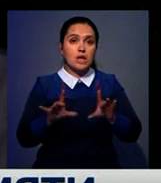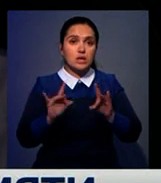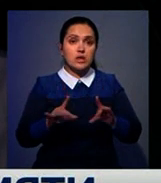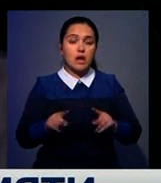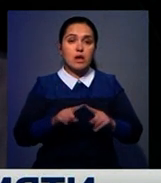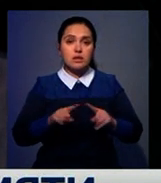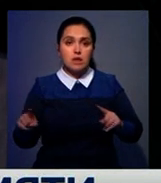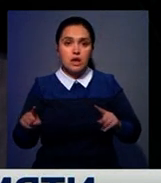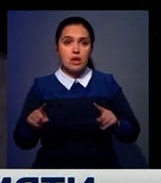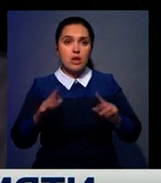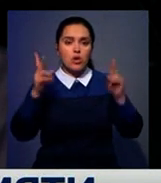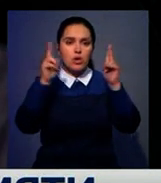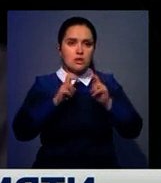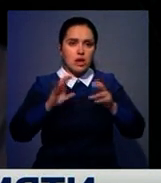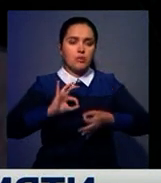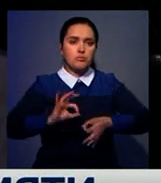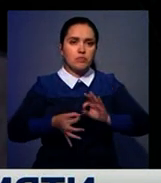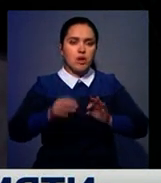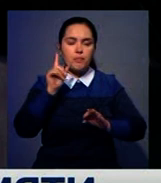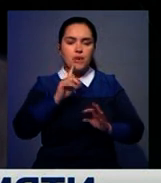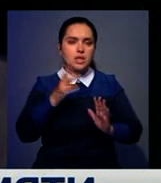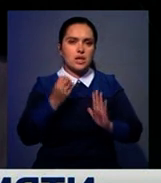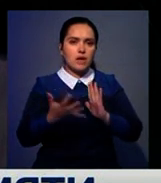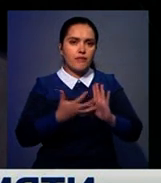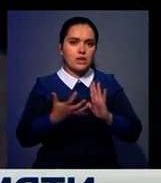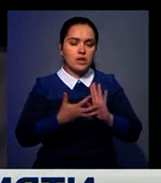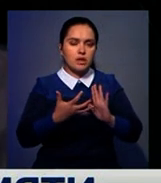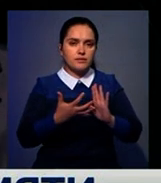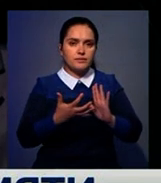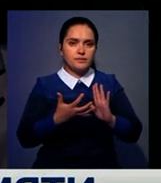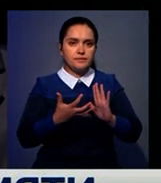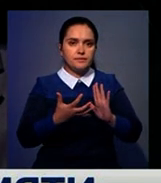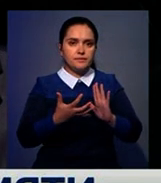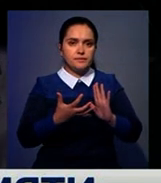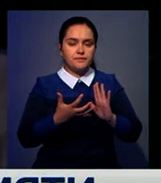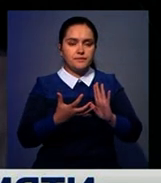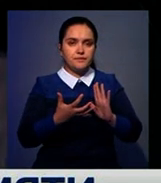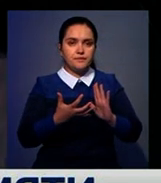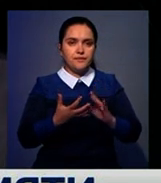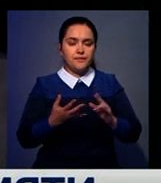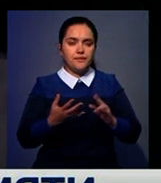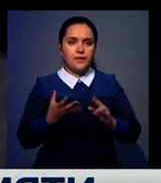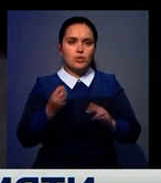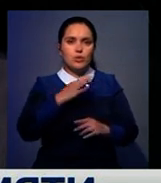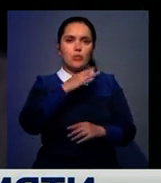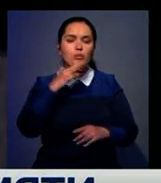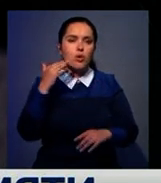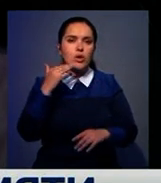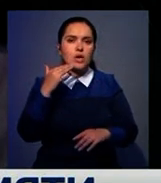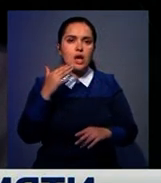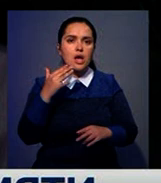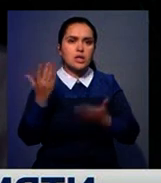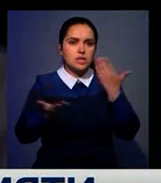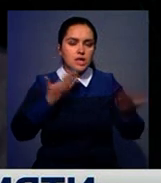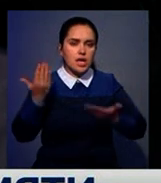эти события исследованы, я как профессиональный историк не могу, потому что необходимы еще многие-многие